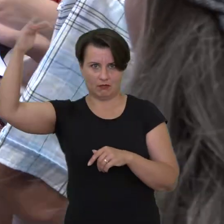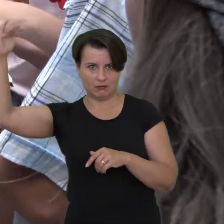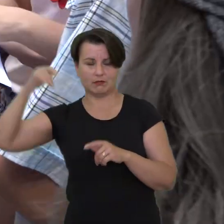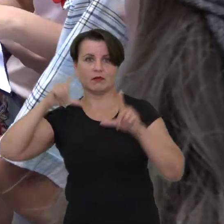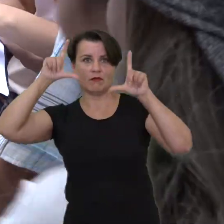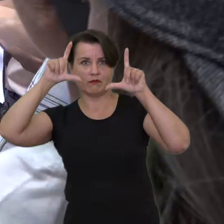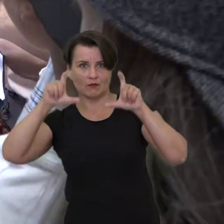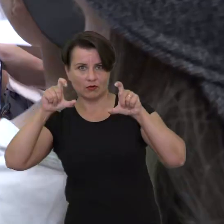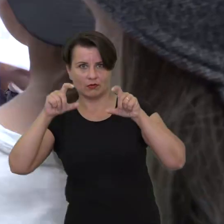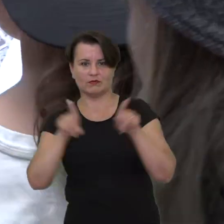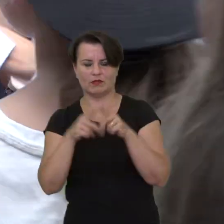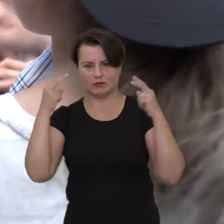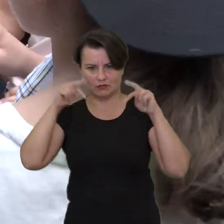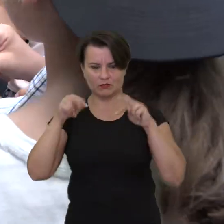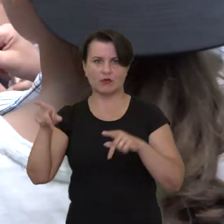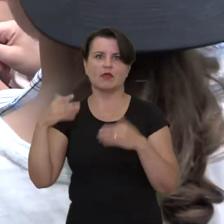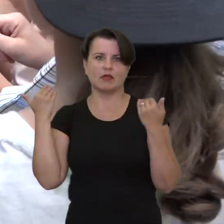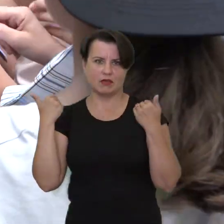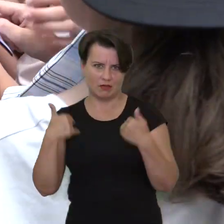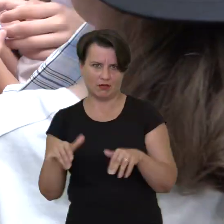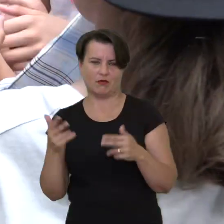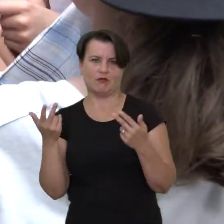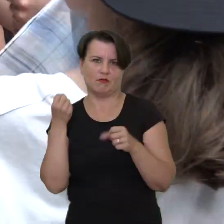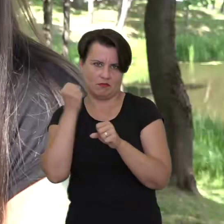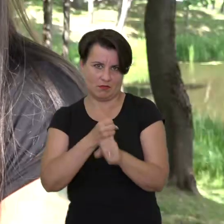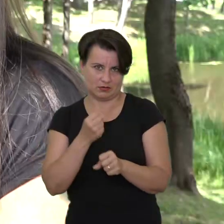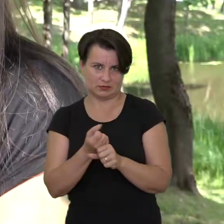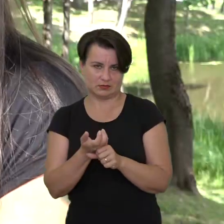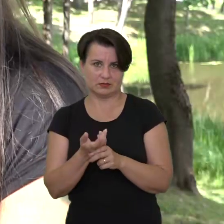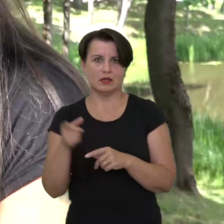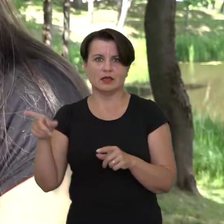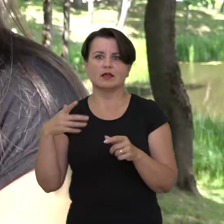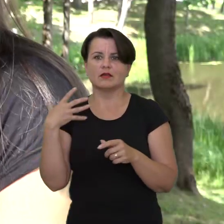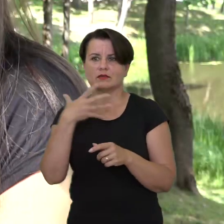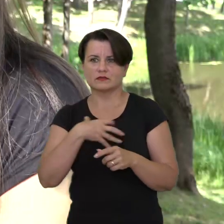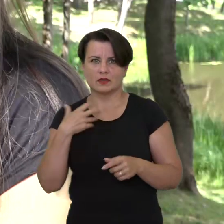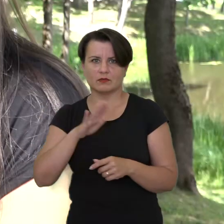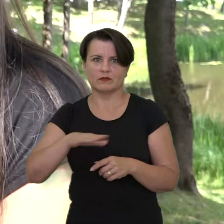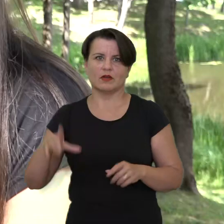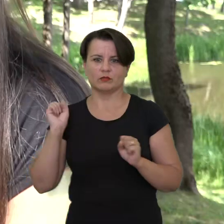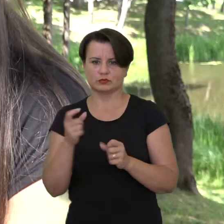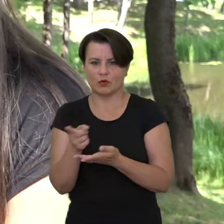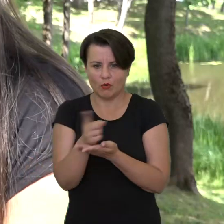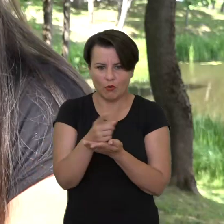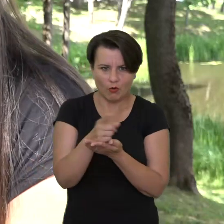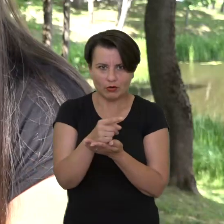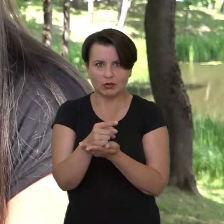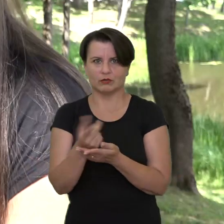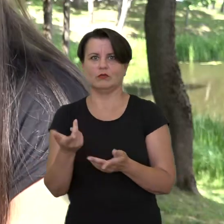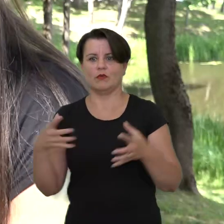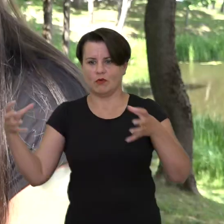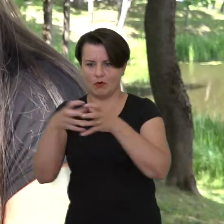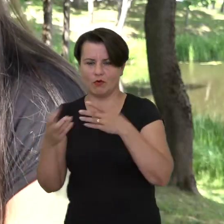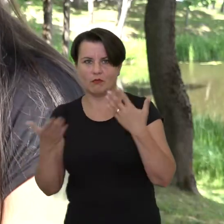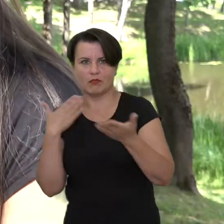tai įamžinti ir tai bus kaip įrodymas būtent, kad jie tai padarė. Tai reiškia, kad jiems reikės ir orientuotis, ir komandiškai bendrauti,